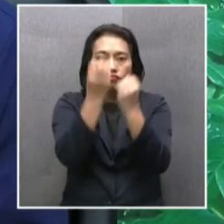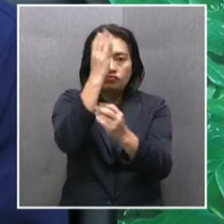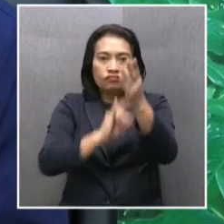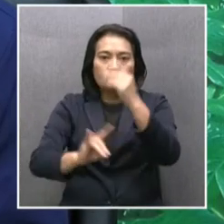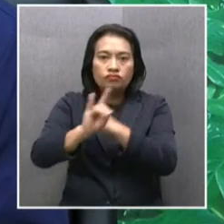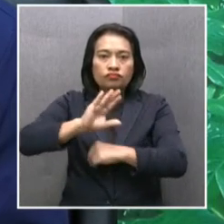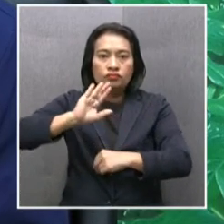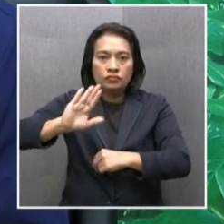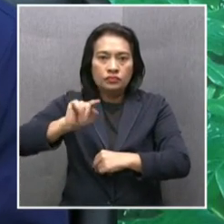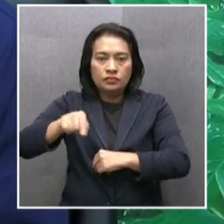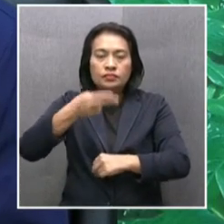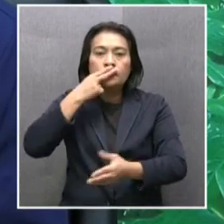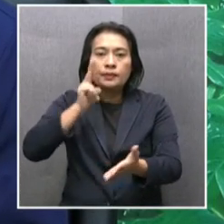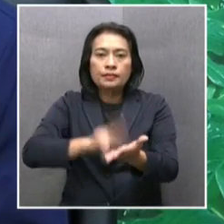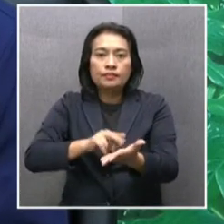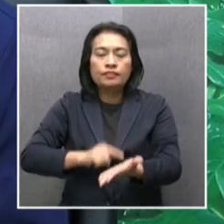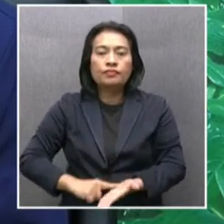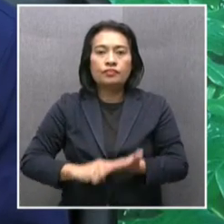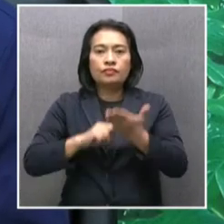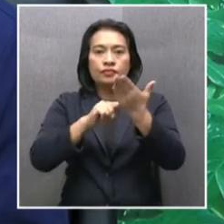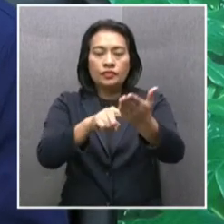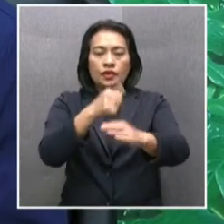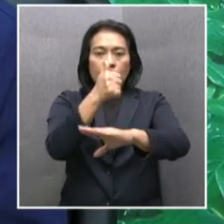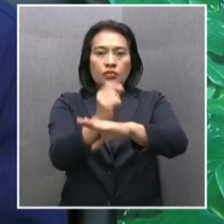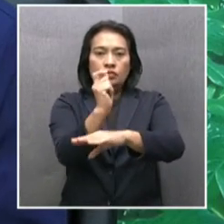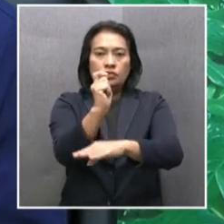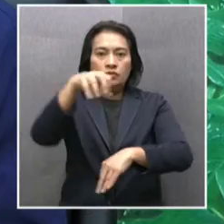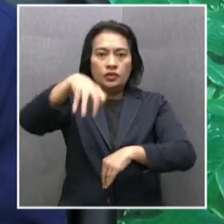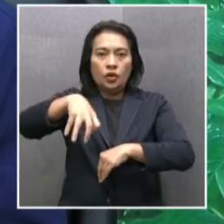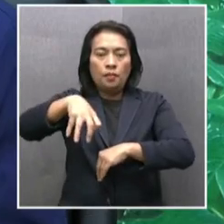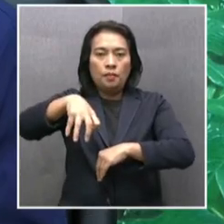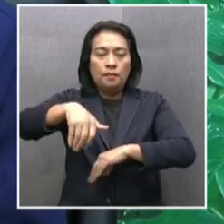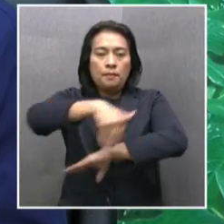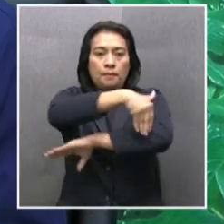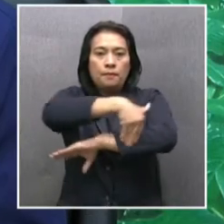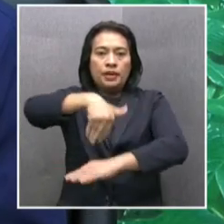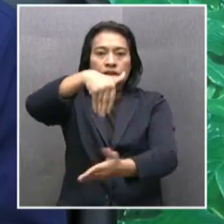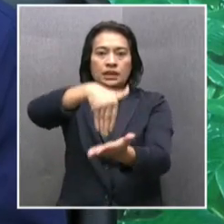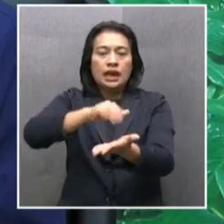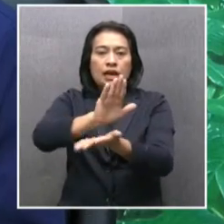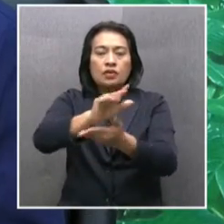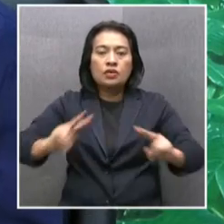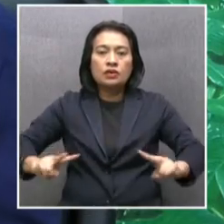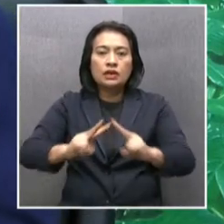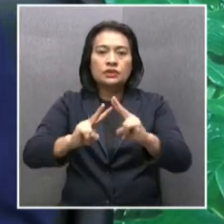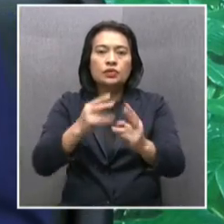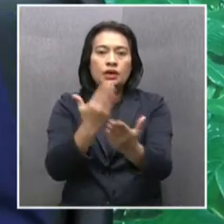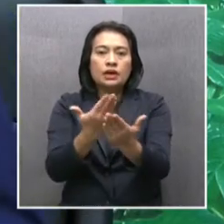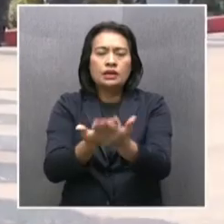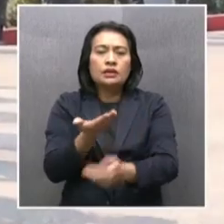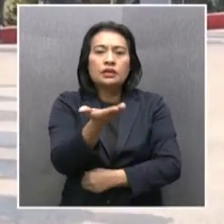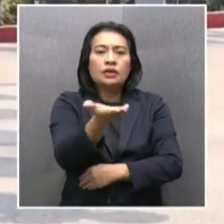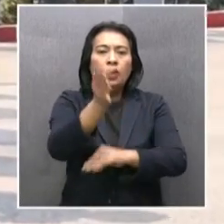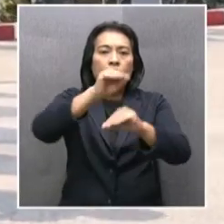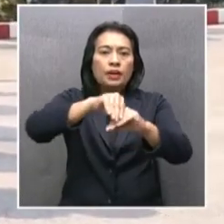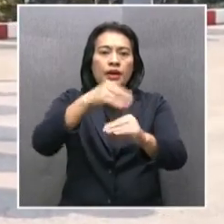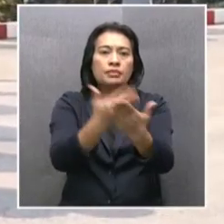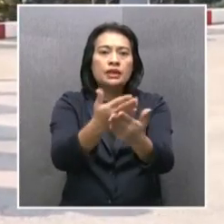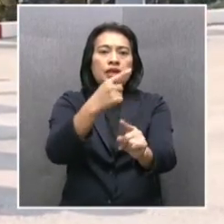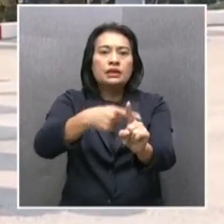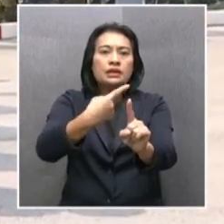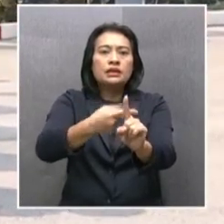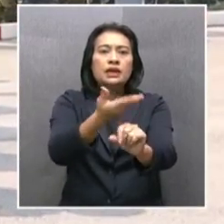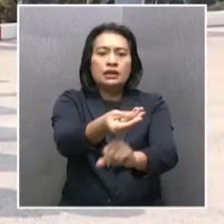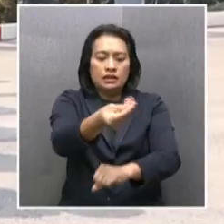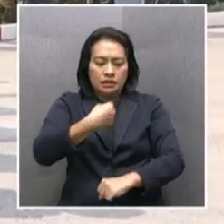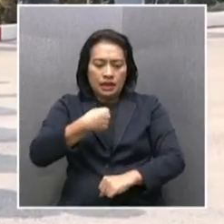ชได้ส่งหนังสือไปถึงอธิบดีกรมบัญชีกลางกระทรวงการคลังนะครับเพื่อขอปรับเพิ่มค่าตอบแทนหรือว่าเงินเดือน